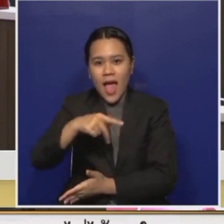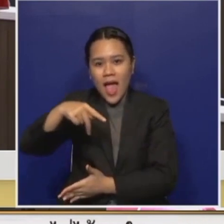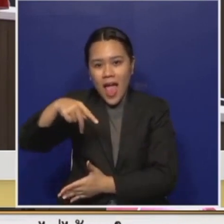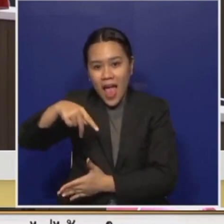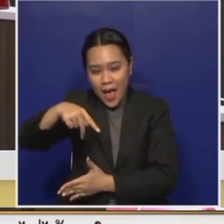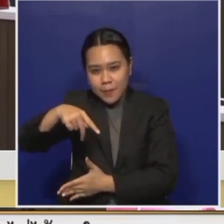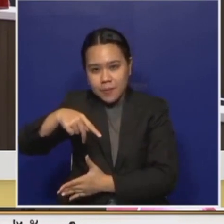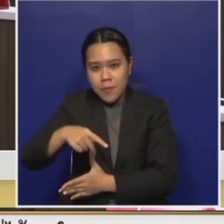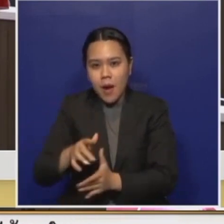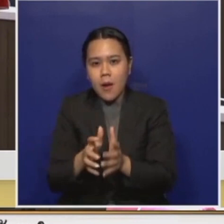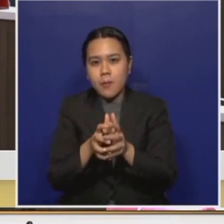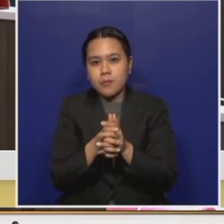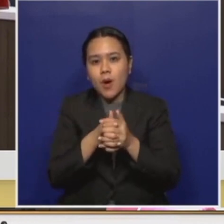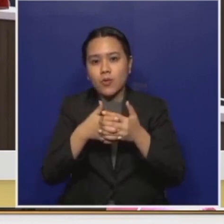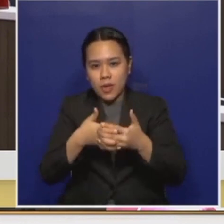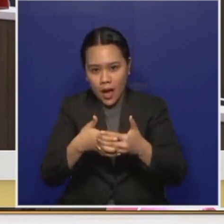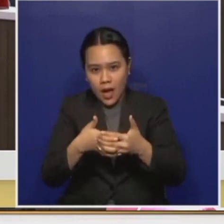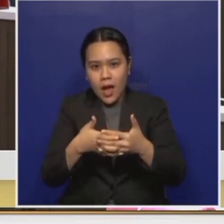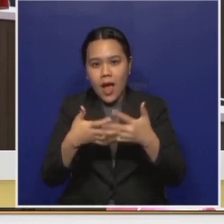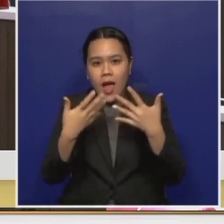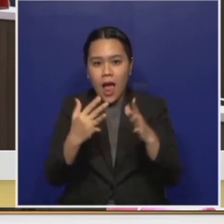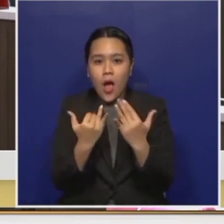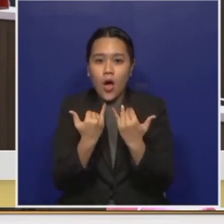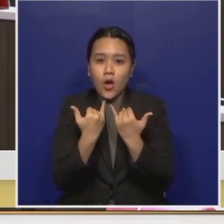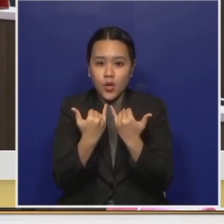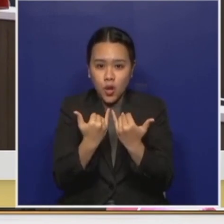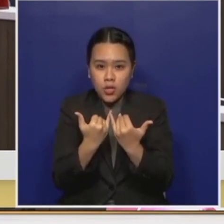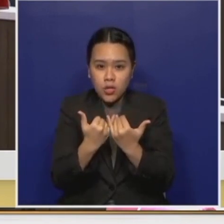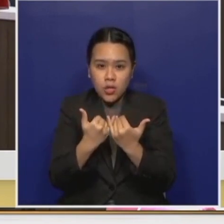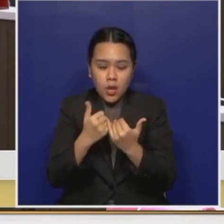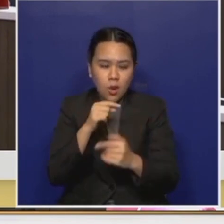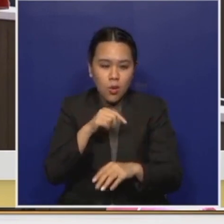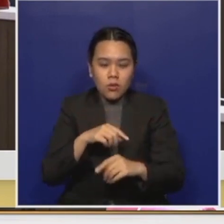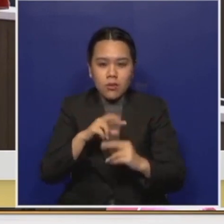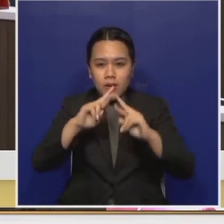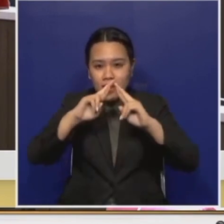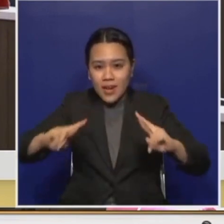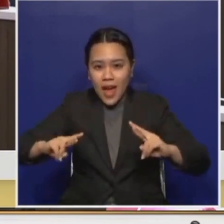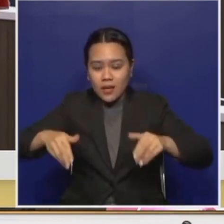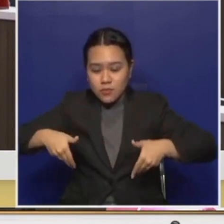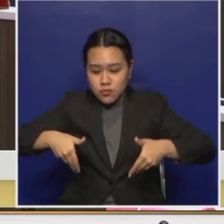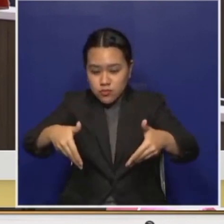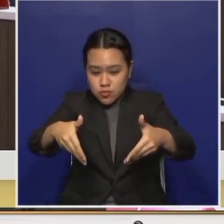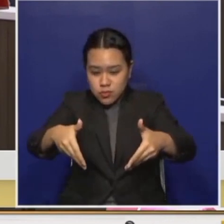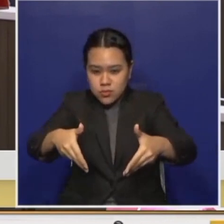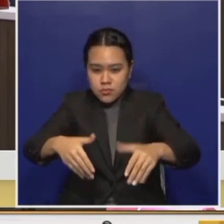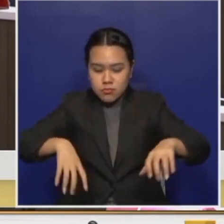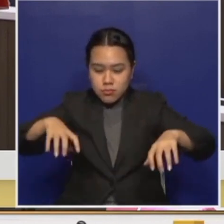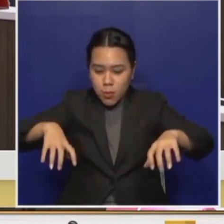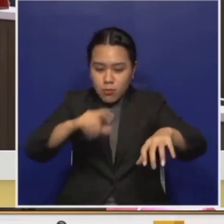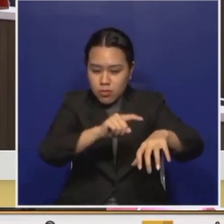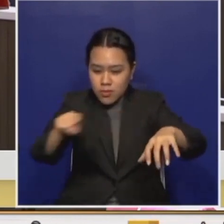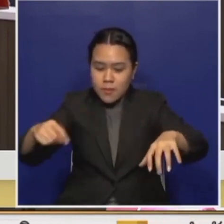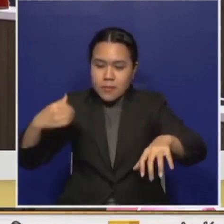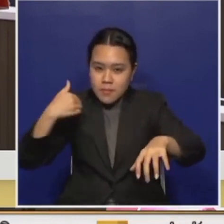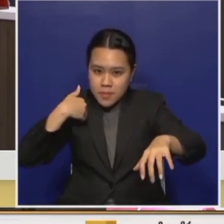แลวก็บอกว่าเดีนี้หนาถึงครอบคุมไปหมดไม่วจะเป็ร้านค้าตามสฮ LetsฐหTexyบริก